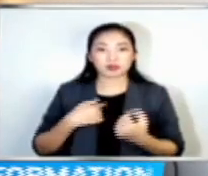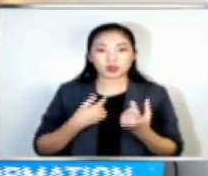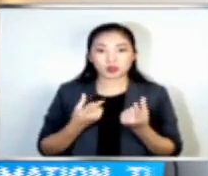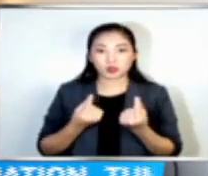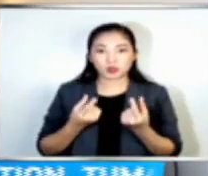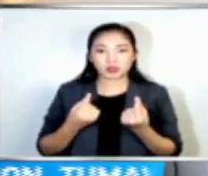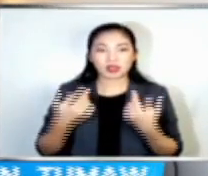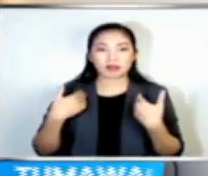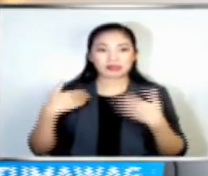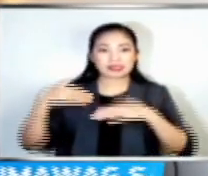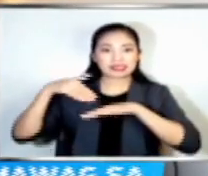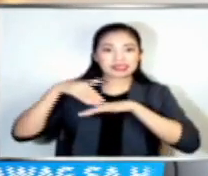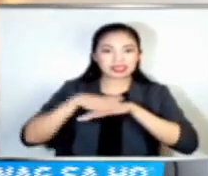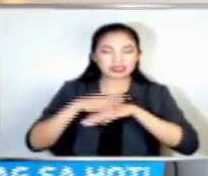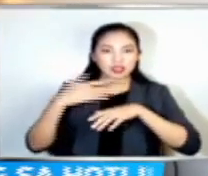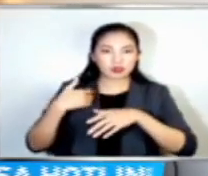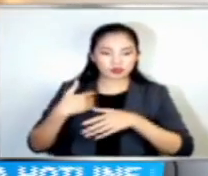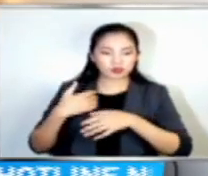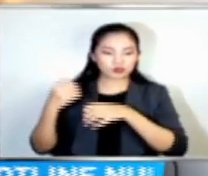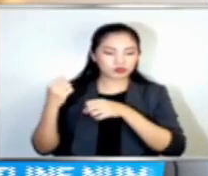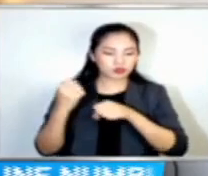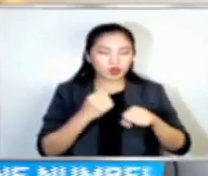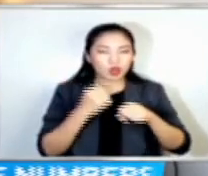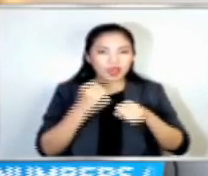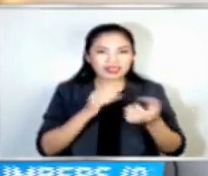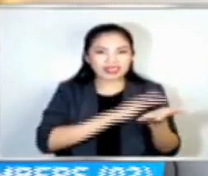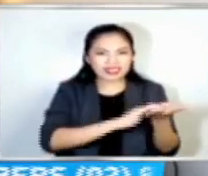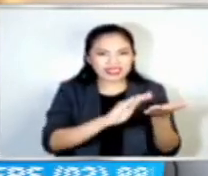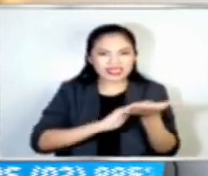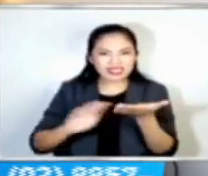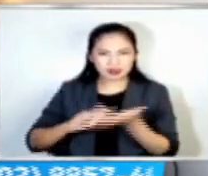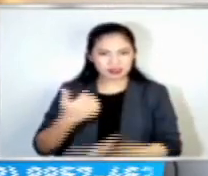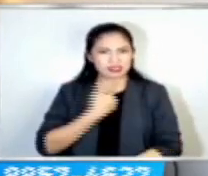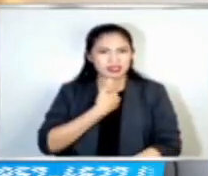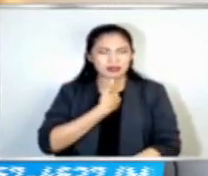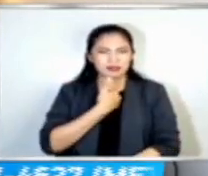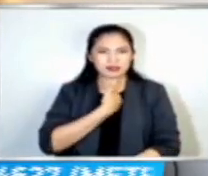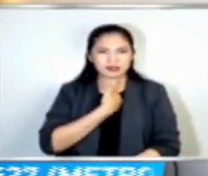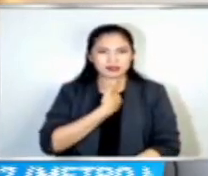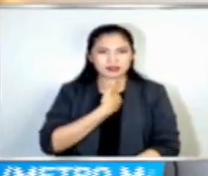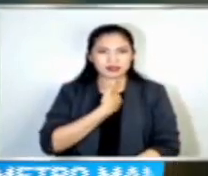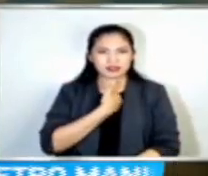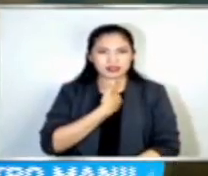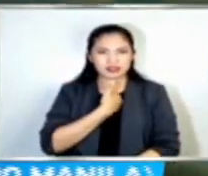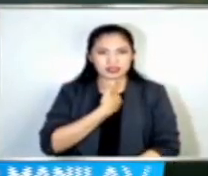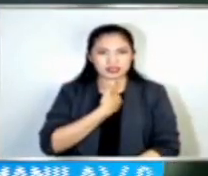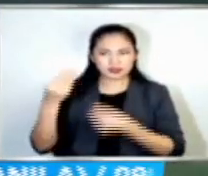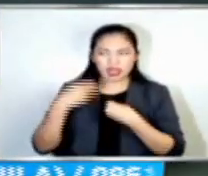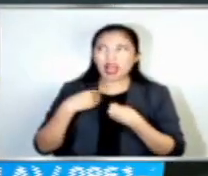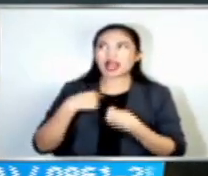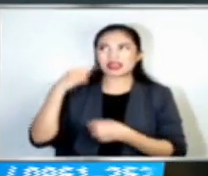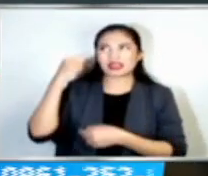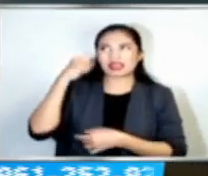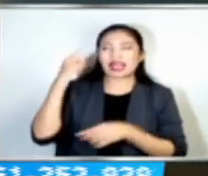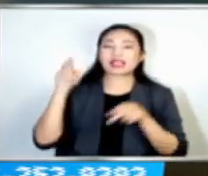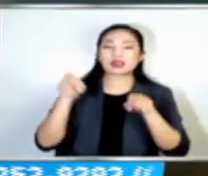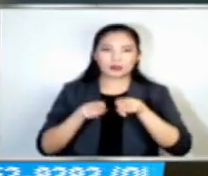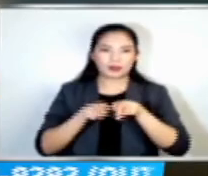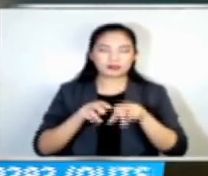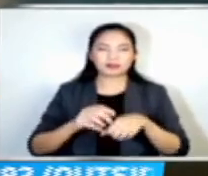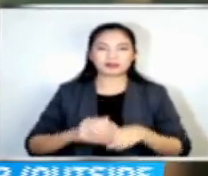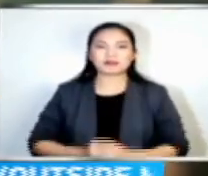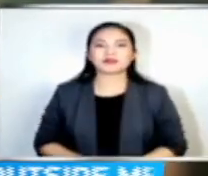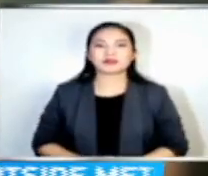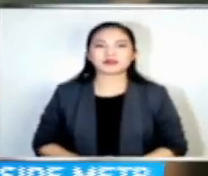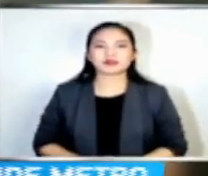vacuum, and even that, I do it by myself. Para naman, it gives me some sense of normalcy din. Naiiba raw sa mga karakter na